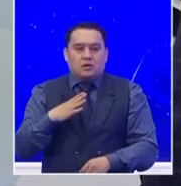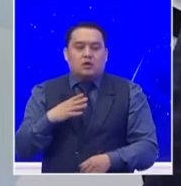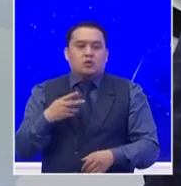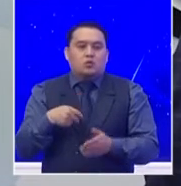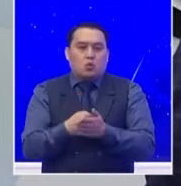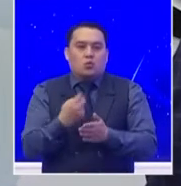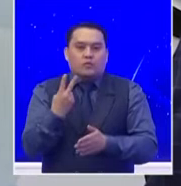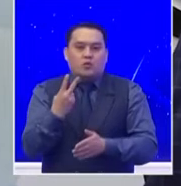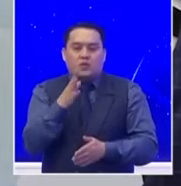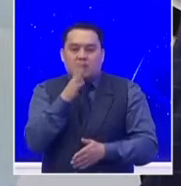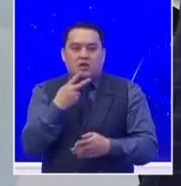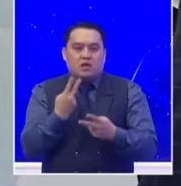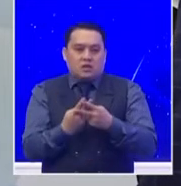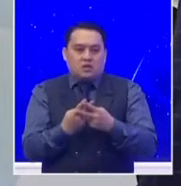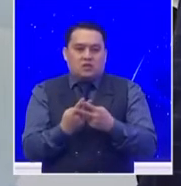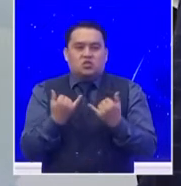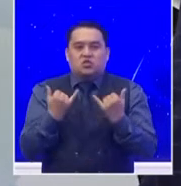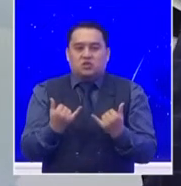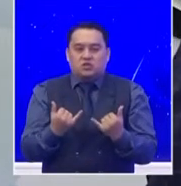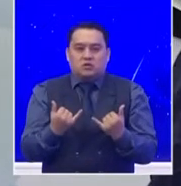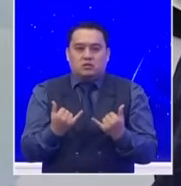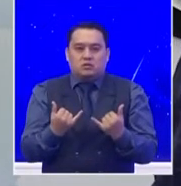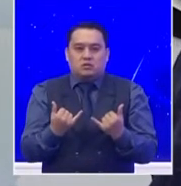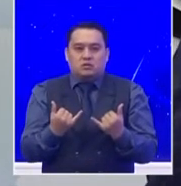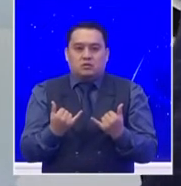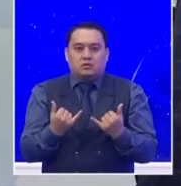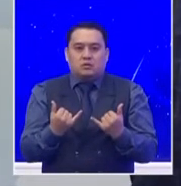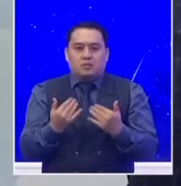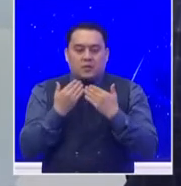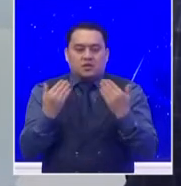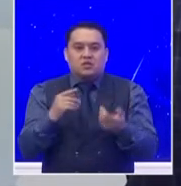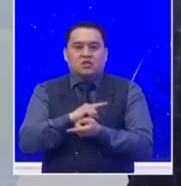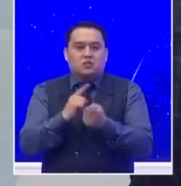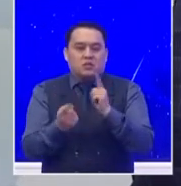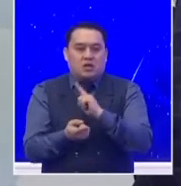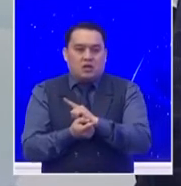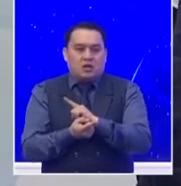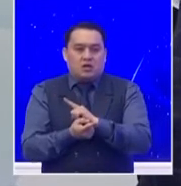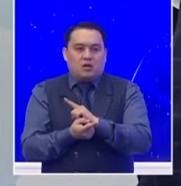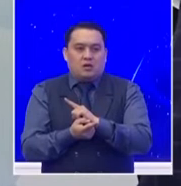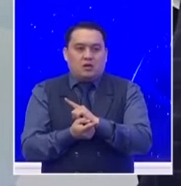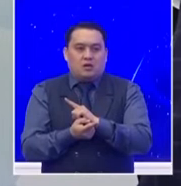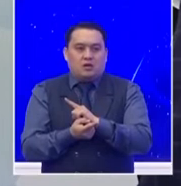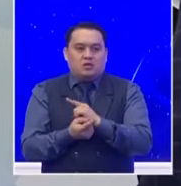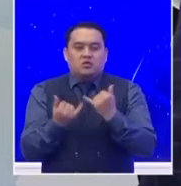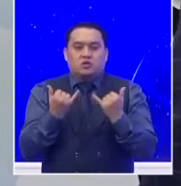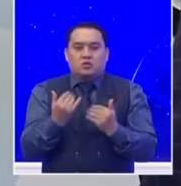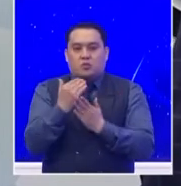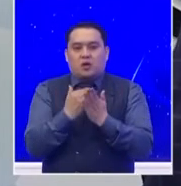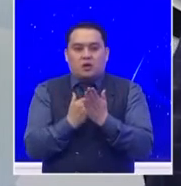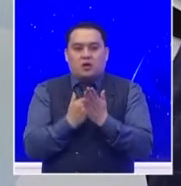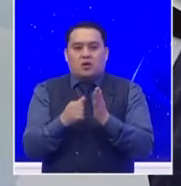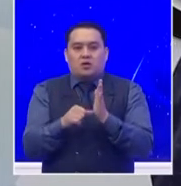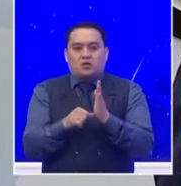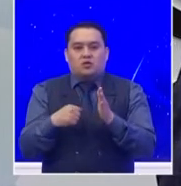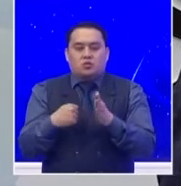2 до 5 лет лишения свободы, то с последние внесенные изменения сейчас данная статья предусматривает от